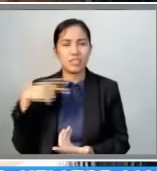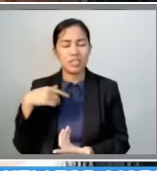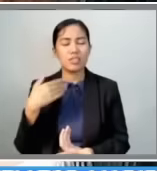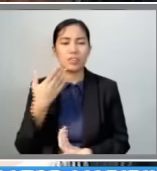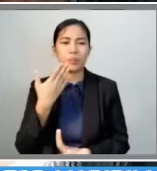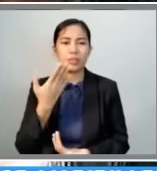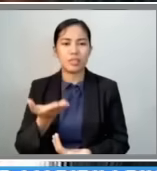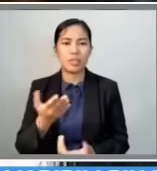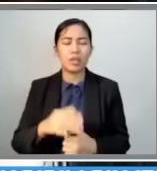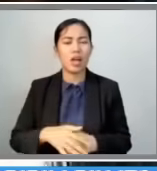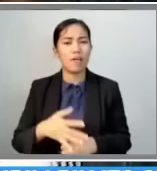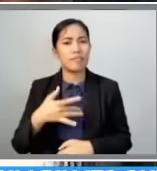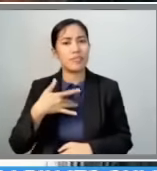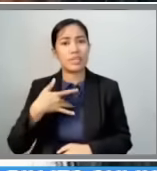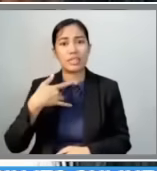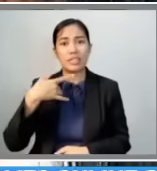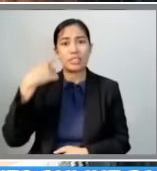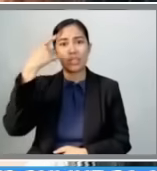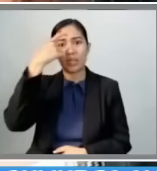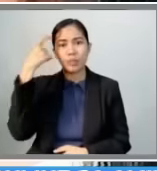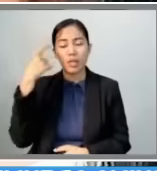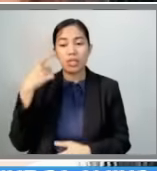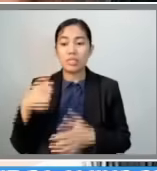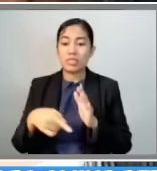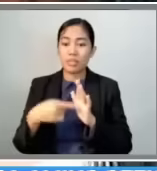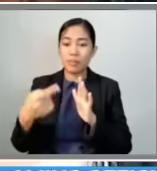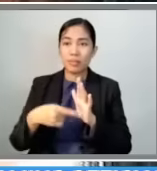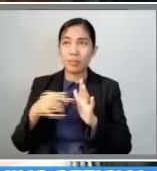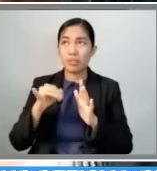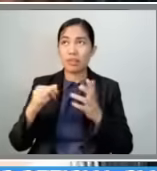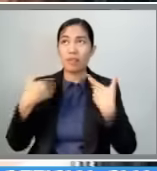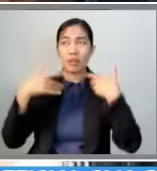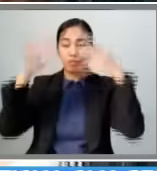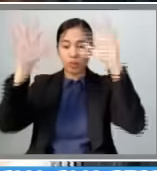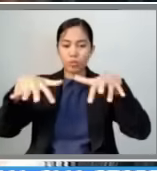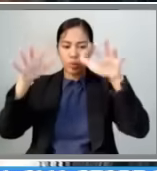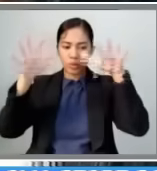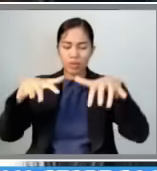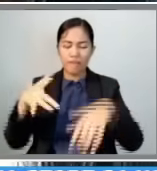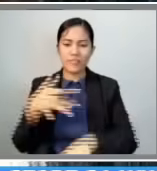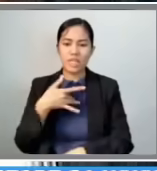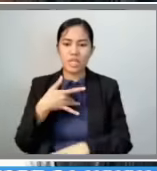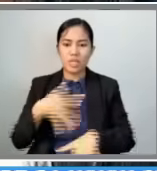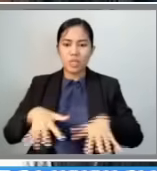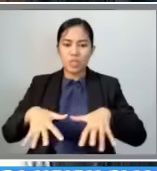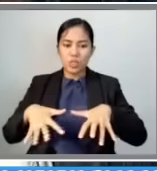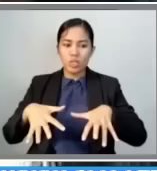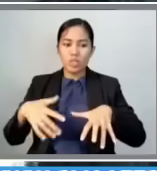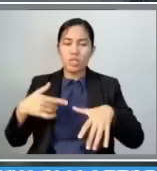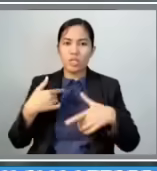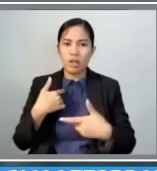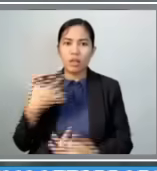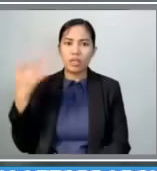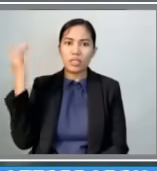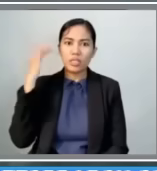araw talaga na nanginginig ako pag umuulan, ma'am. Yung bugso ng anlalakas ng patak ng ulan, nanginginig ako.